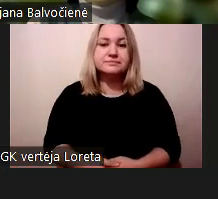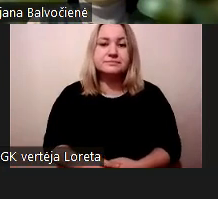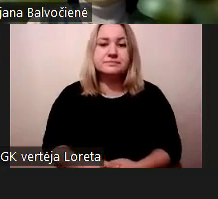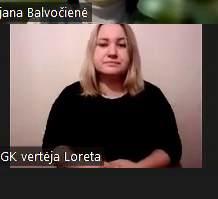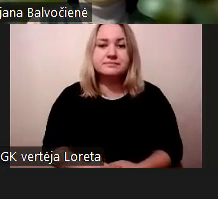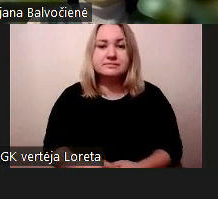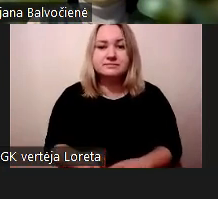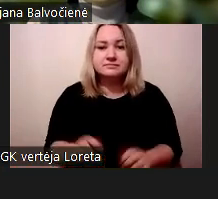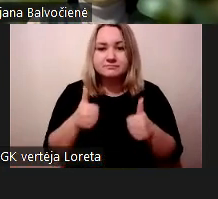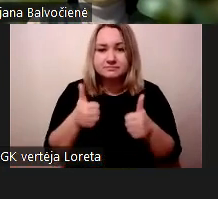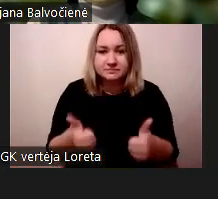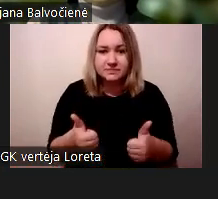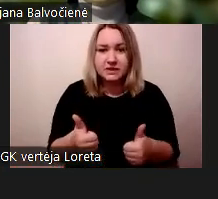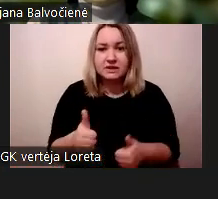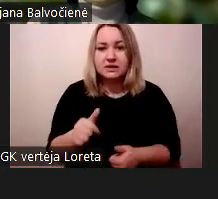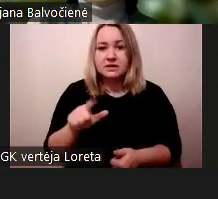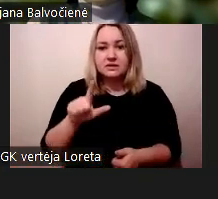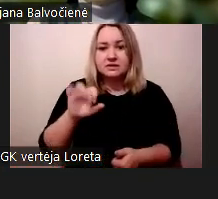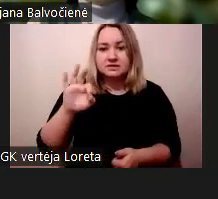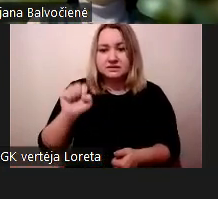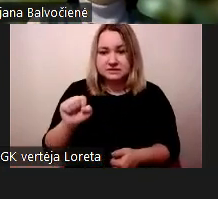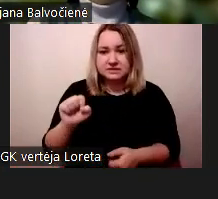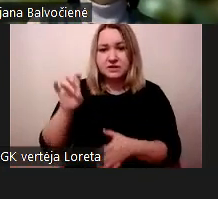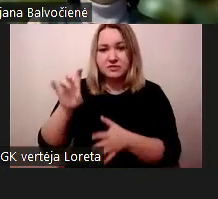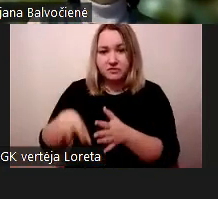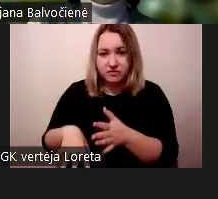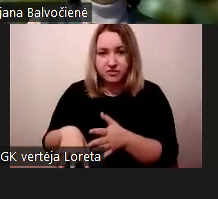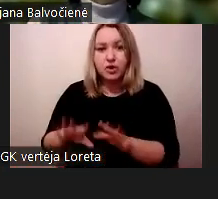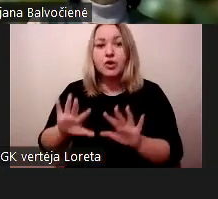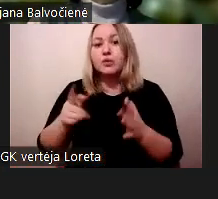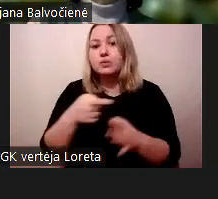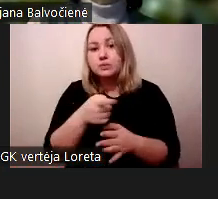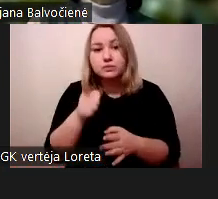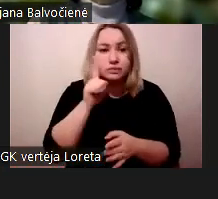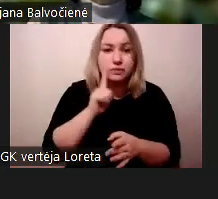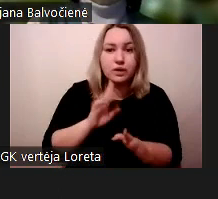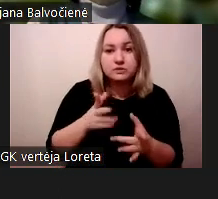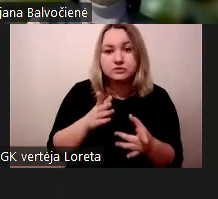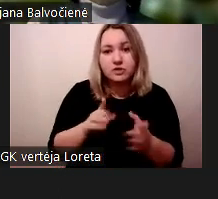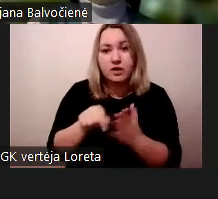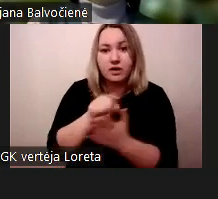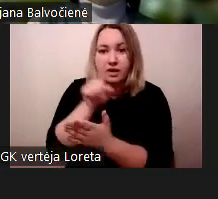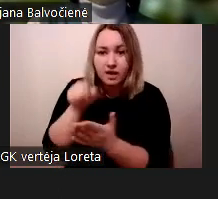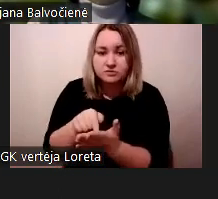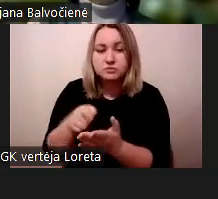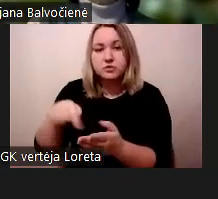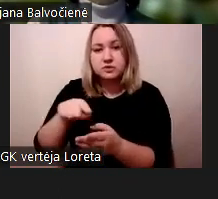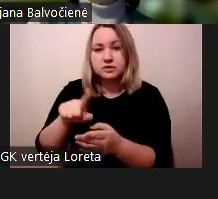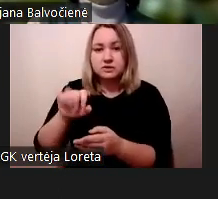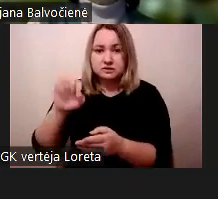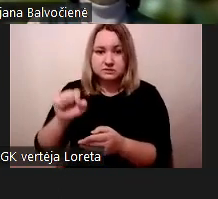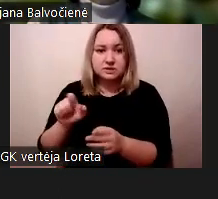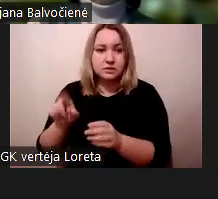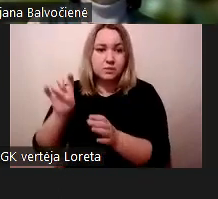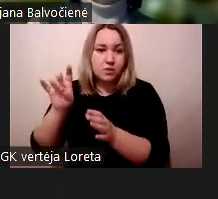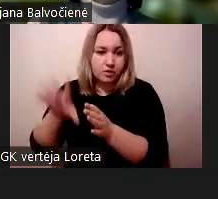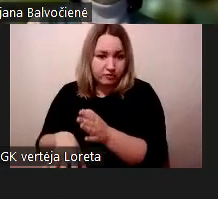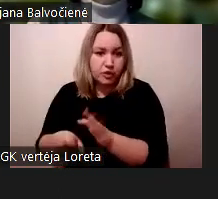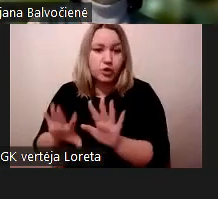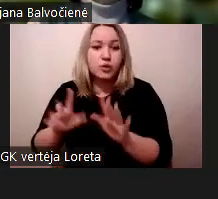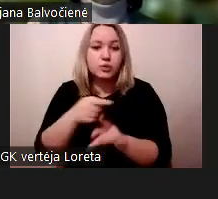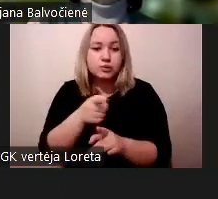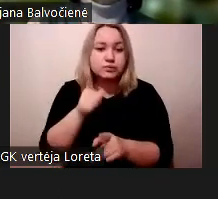Okay, so I think Lisa's going to stay on in case anybody's got any specific questions. Liza dar lieka, jeigu